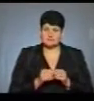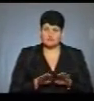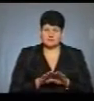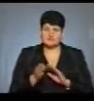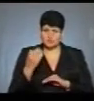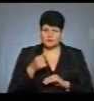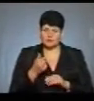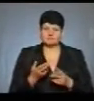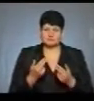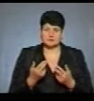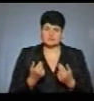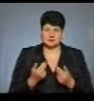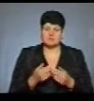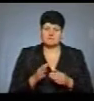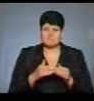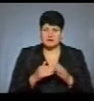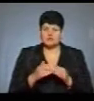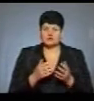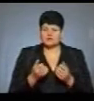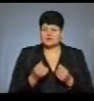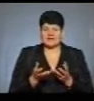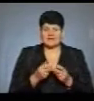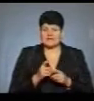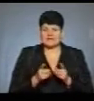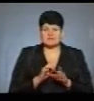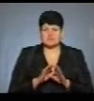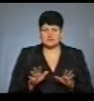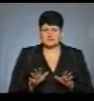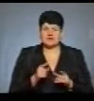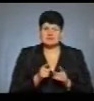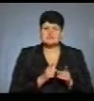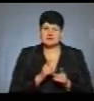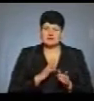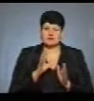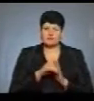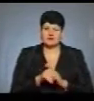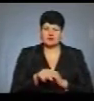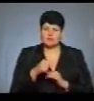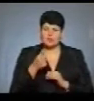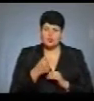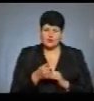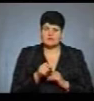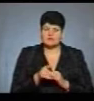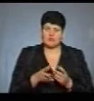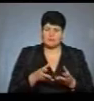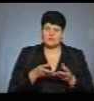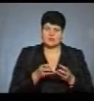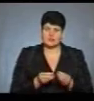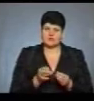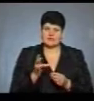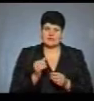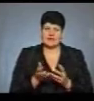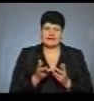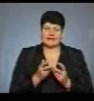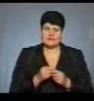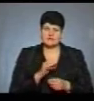Так. Так, практично одержувачів кількість не змінилася. А оті зміни, які були запроваджені цього року, чи вони вплинули на